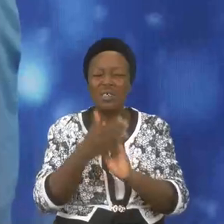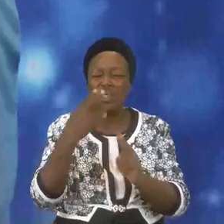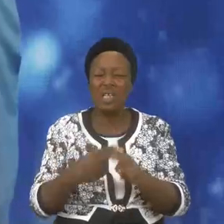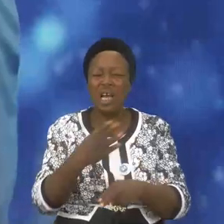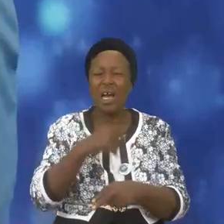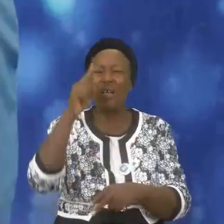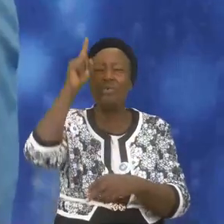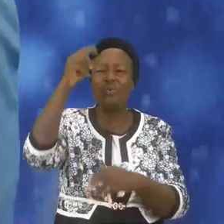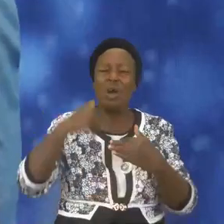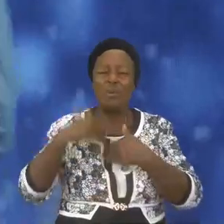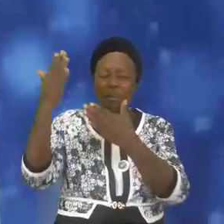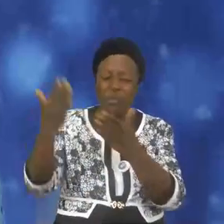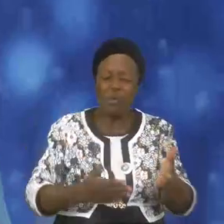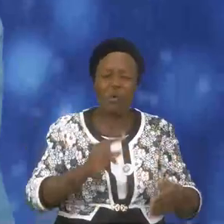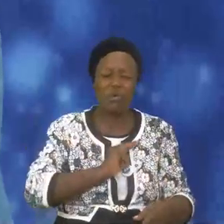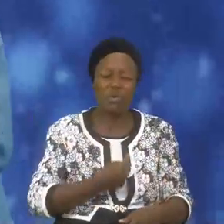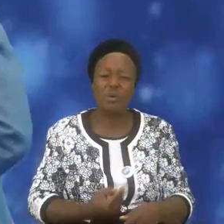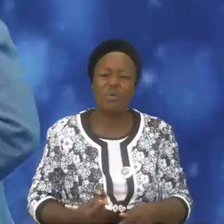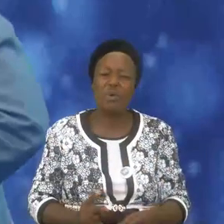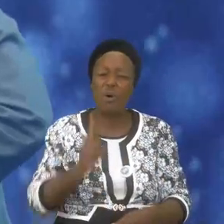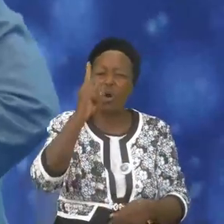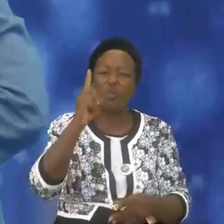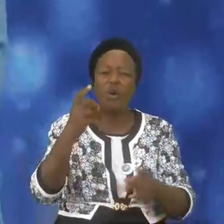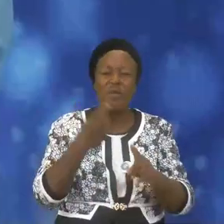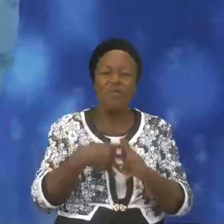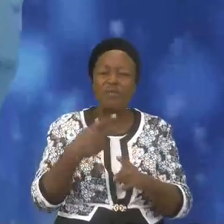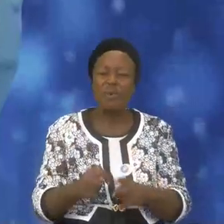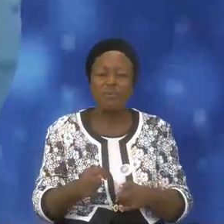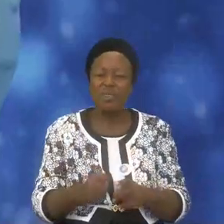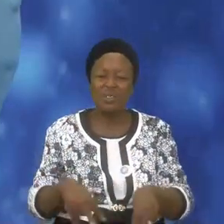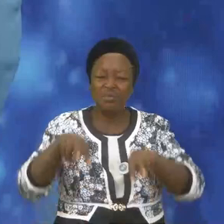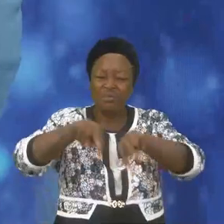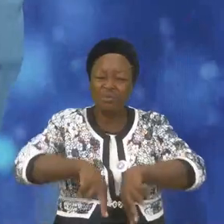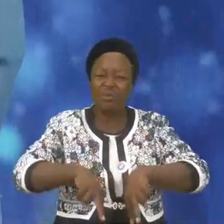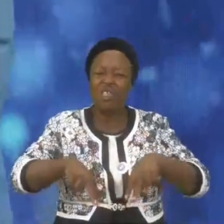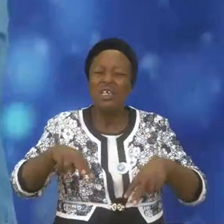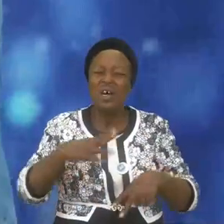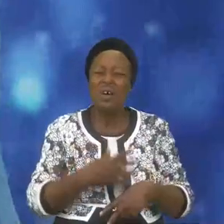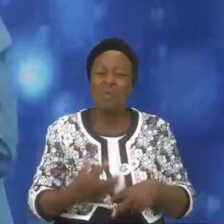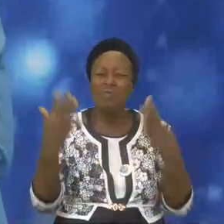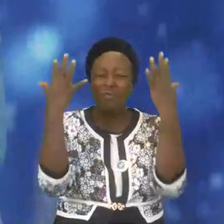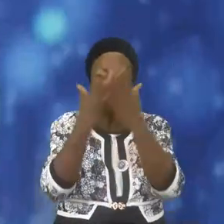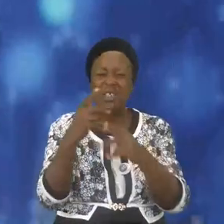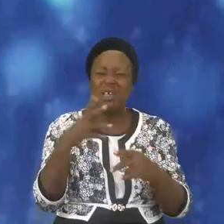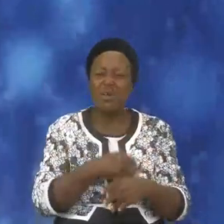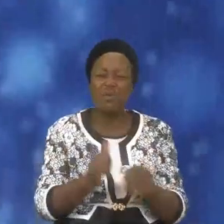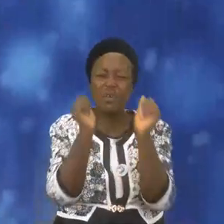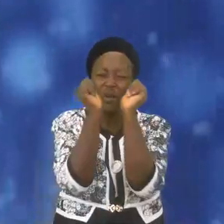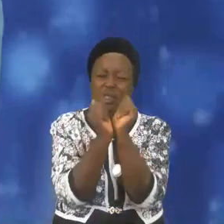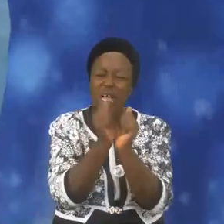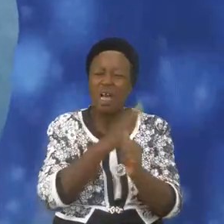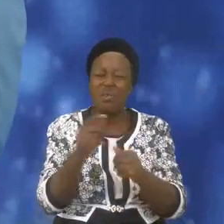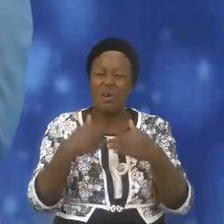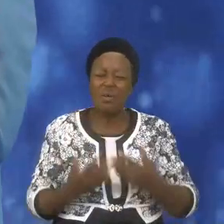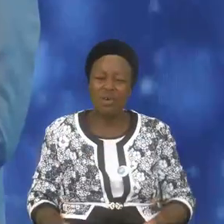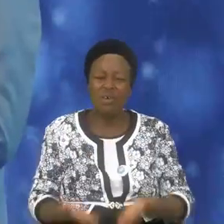Et tu nous as sortis de la fosse, de la prison, de la captivité. Et tu